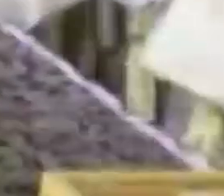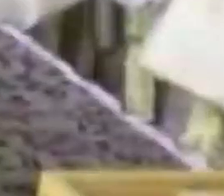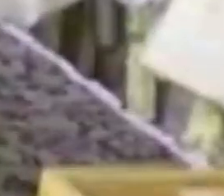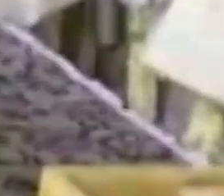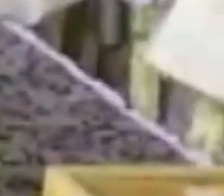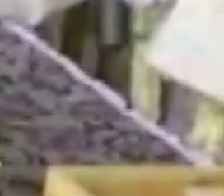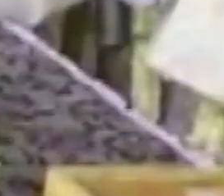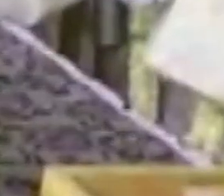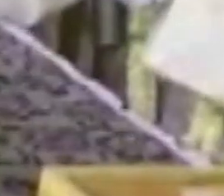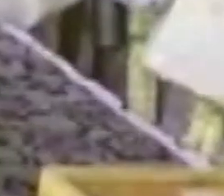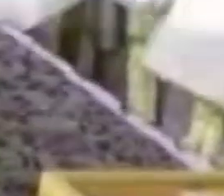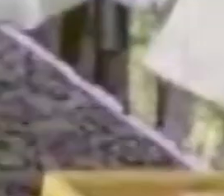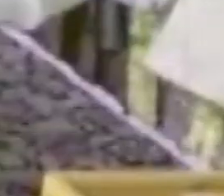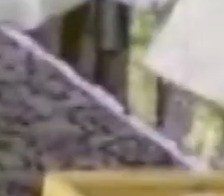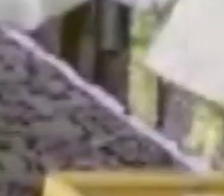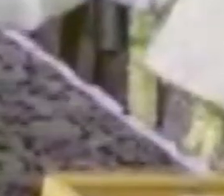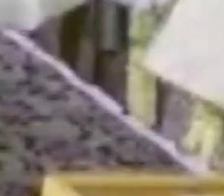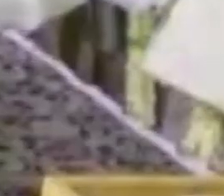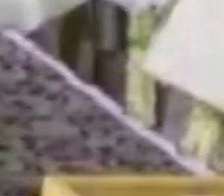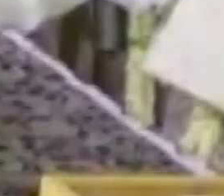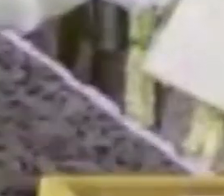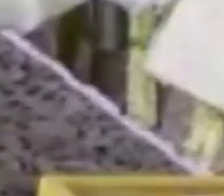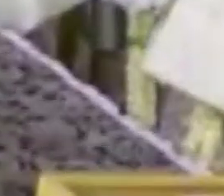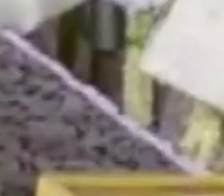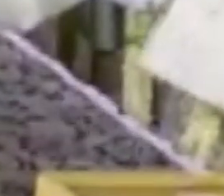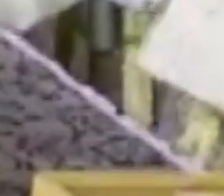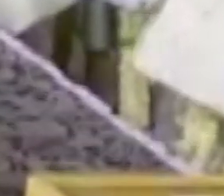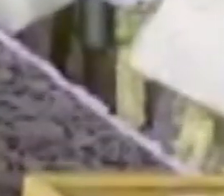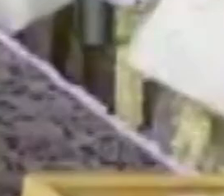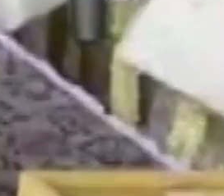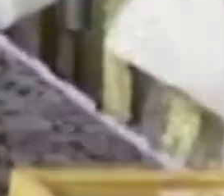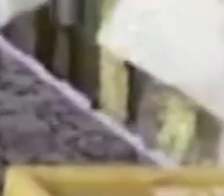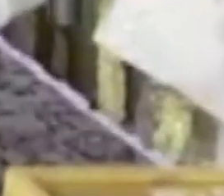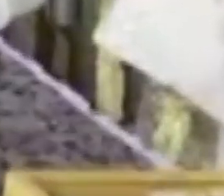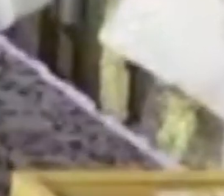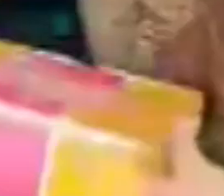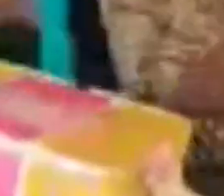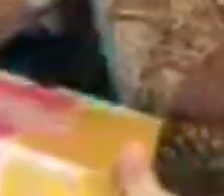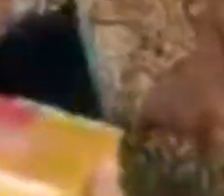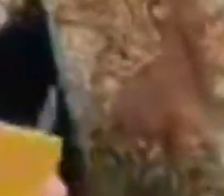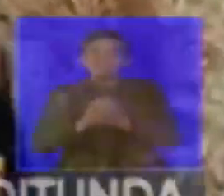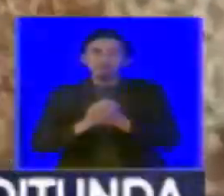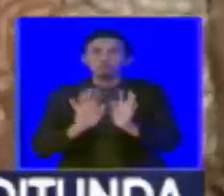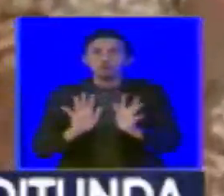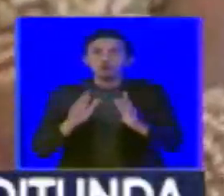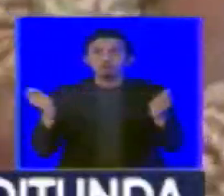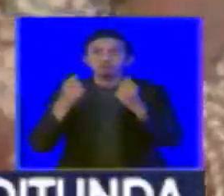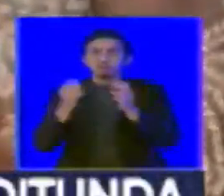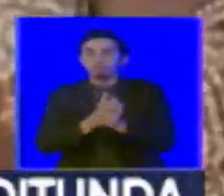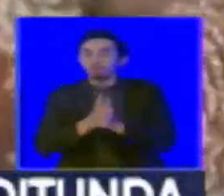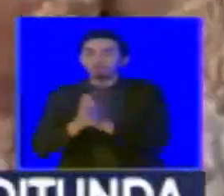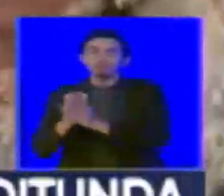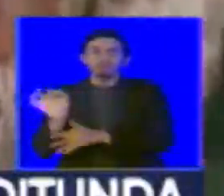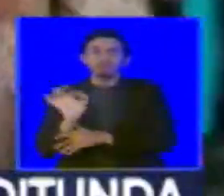Di tempat lainnya, acara pernikahan hanya berlangsung akad nikah dengan prosedur sesuai anjuran pemerintah. Kedua pengantin asal Kramat